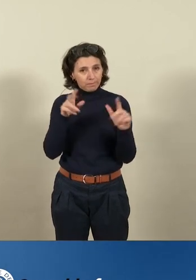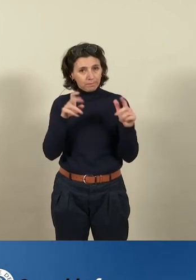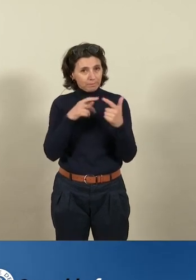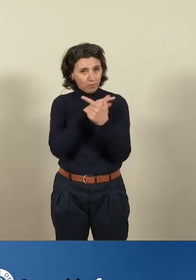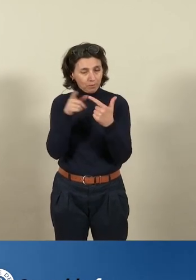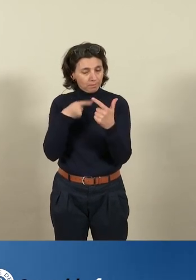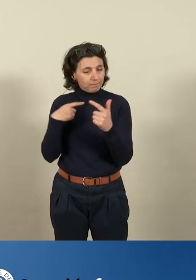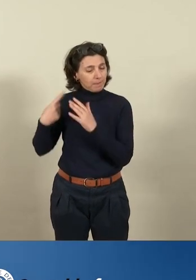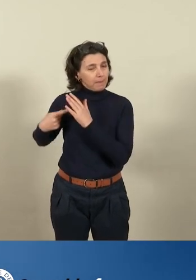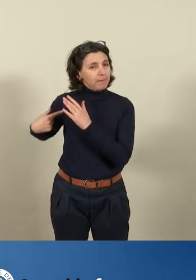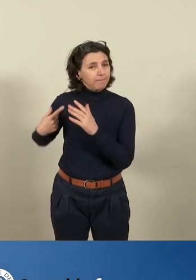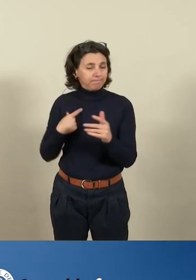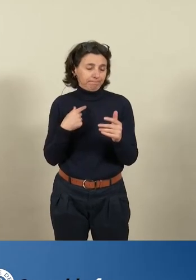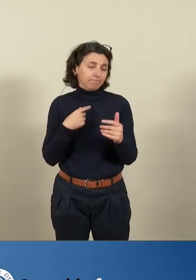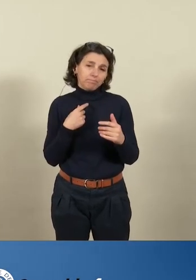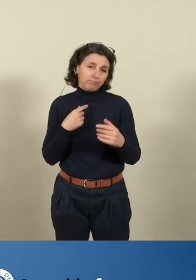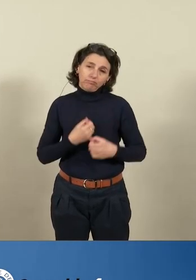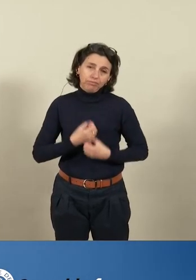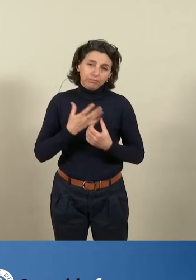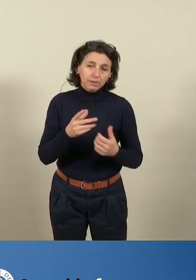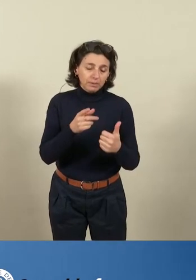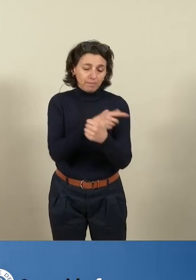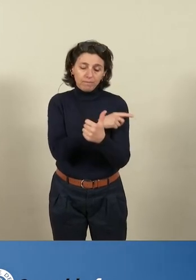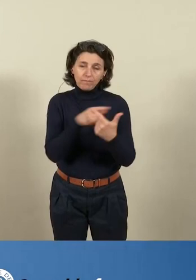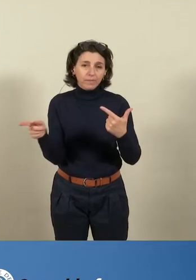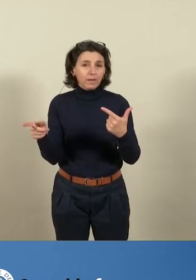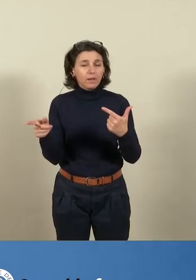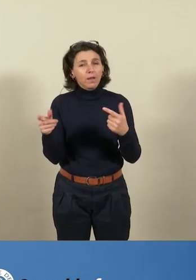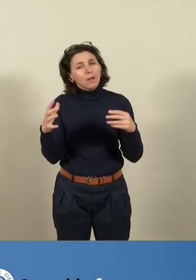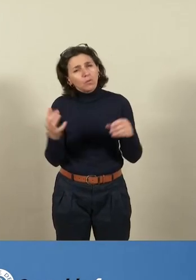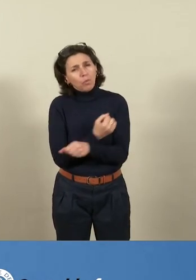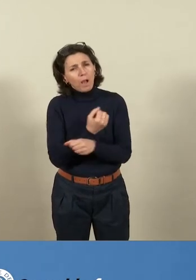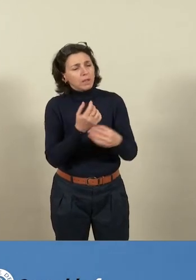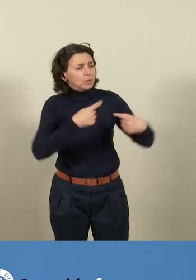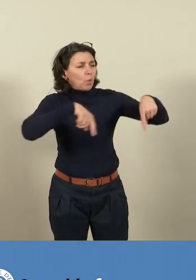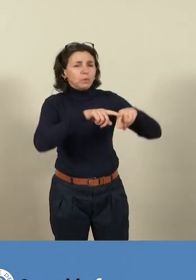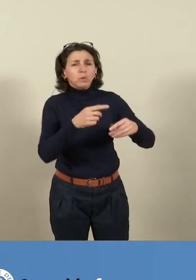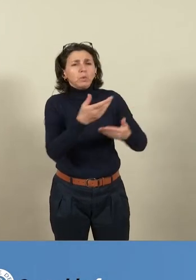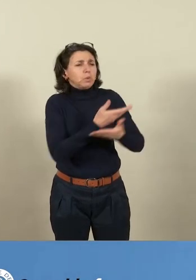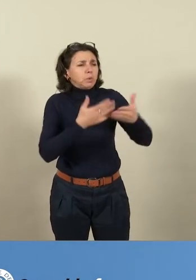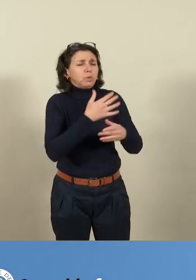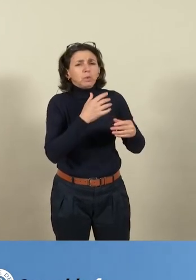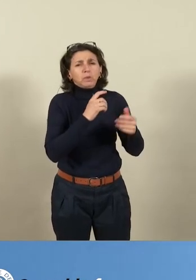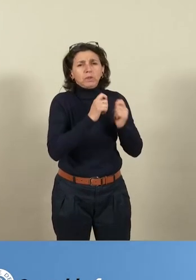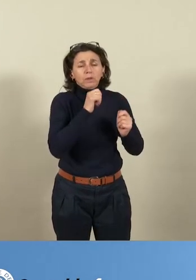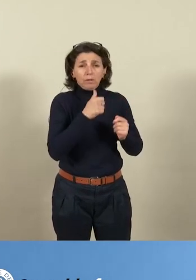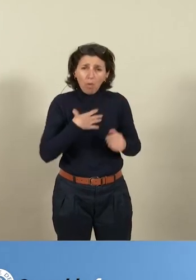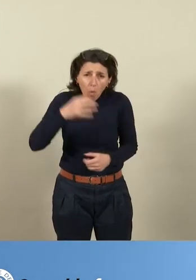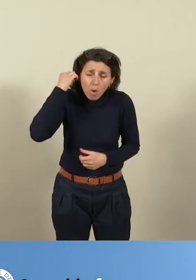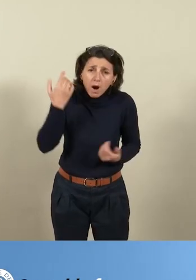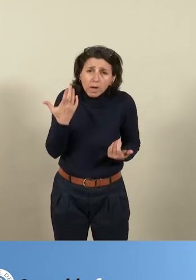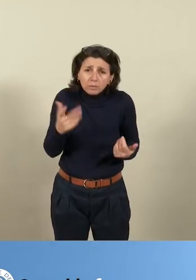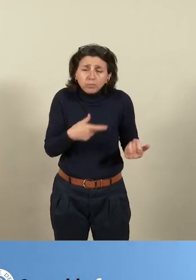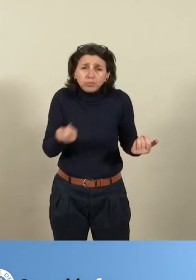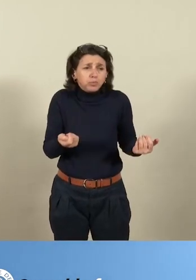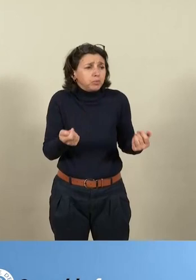répété il est bien dommage que ça pas été discuté en en commission mais je le regrette aussi que ça ça pas été suffisamment discuter